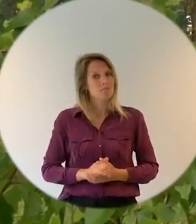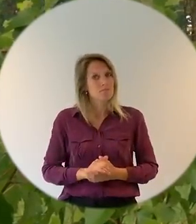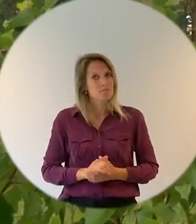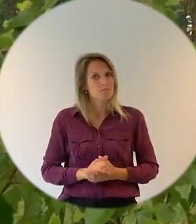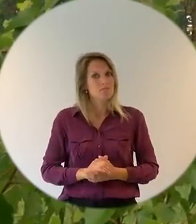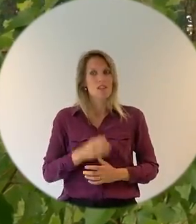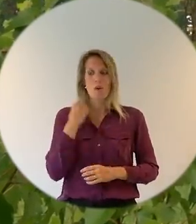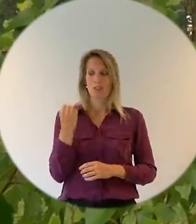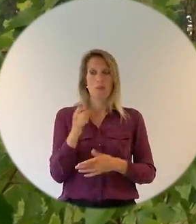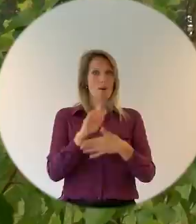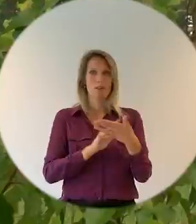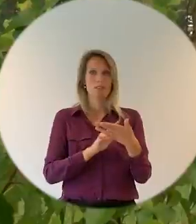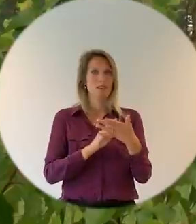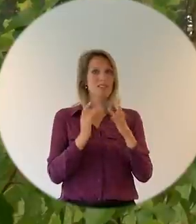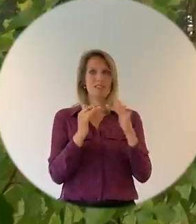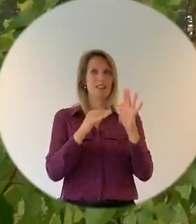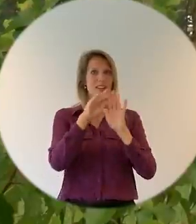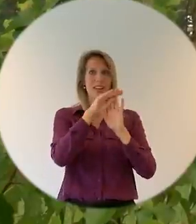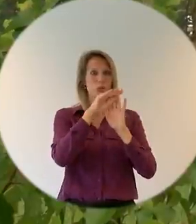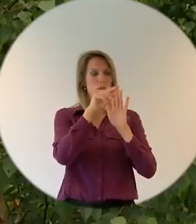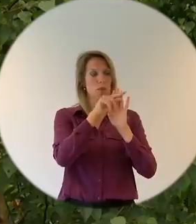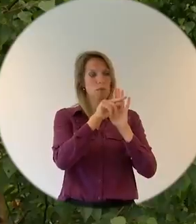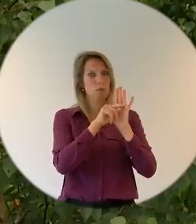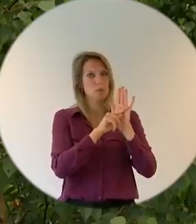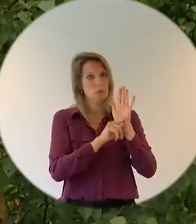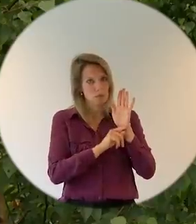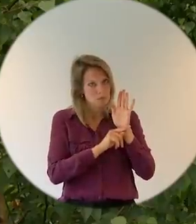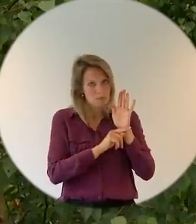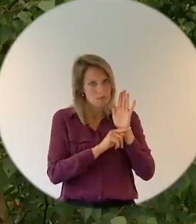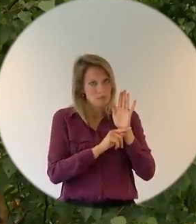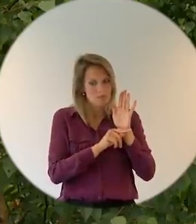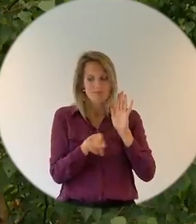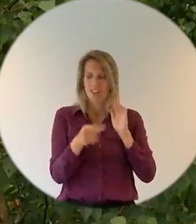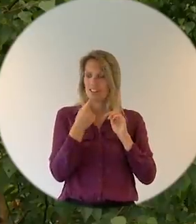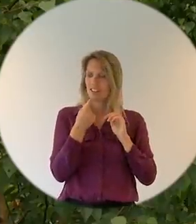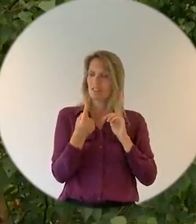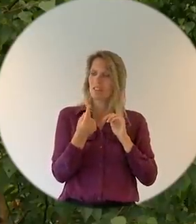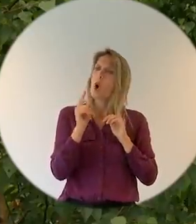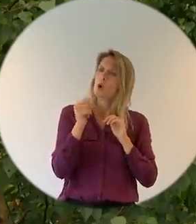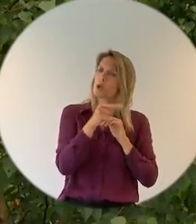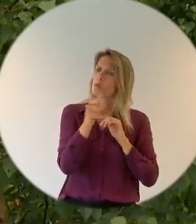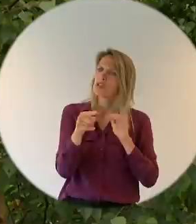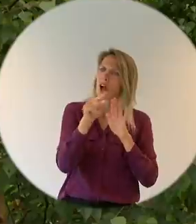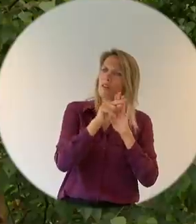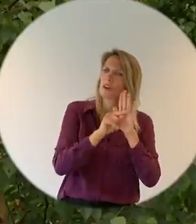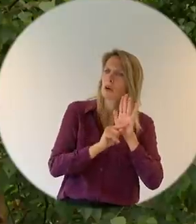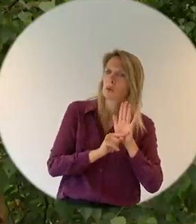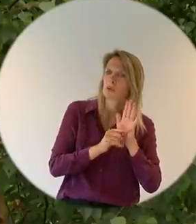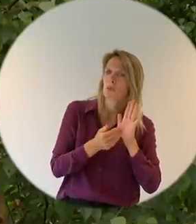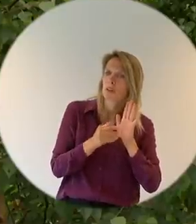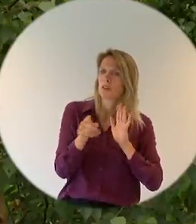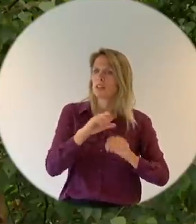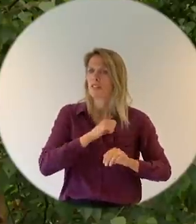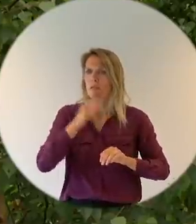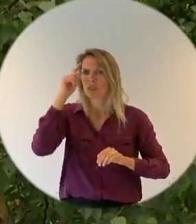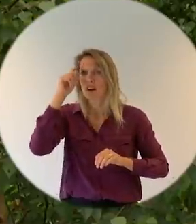allemaal regeltjes te geven en te zeggen, je moet je niet houden aan de regeltjes van die Galaten die jullie zelf